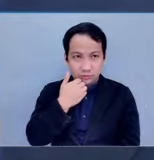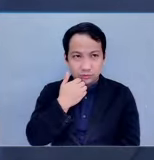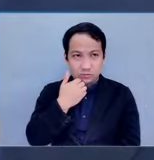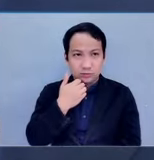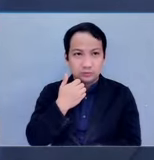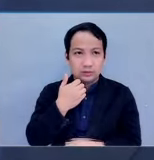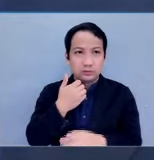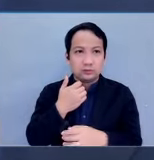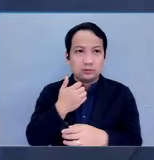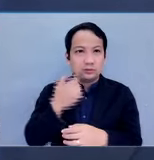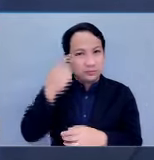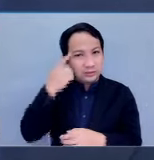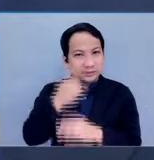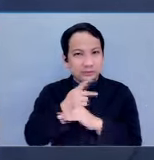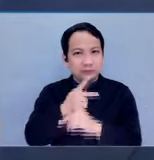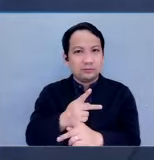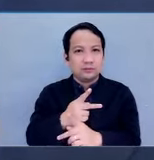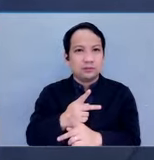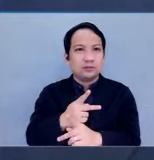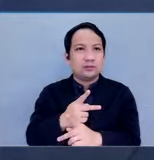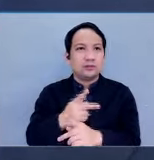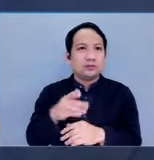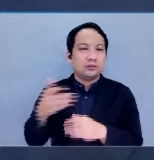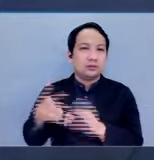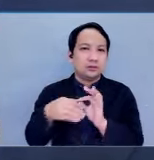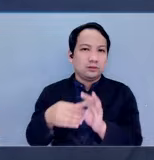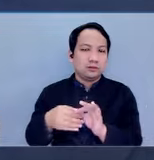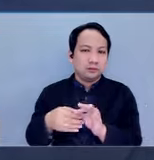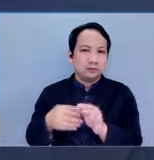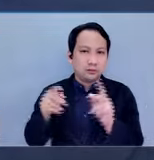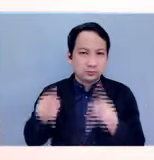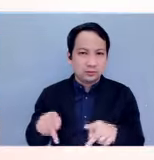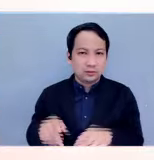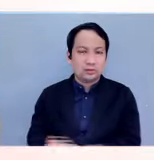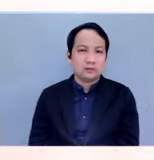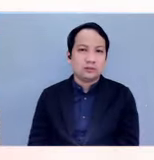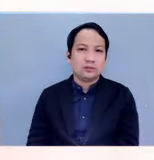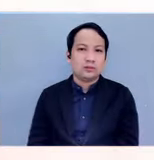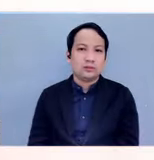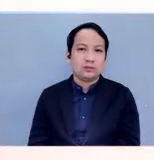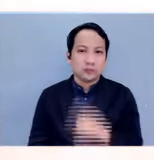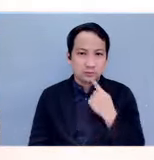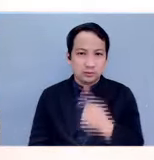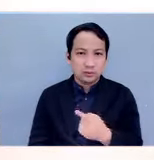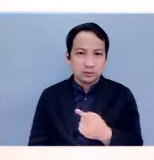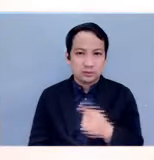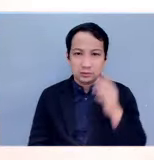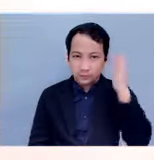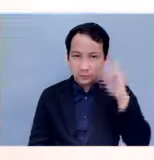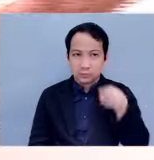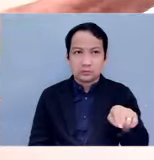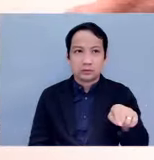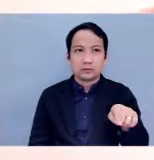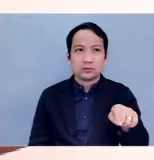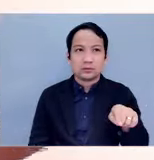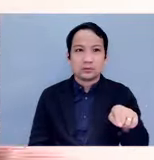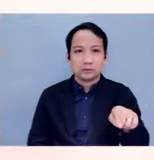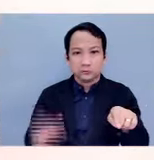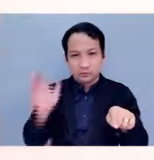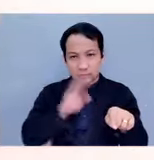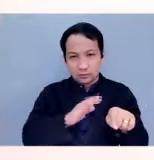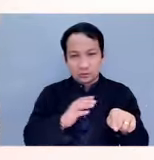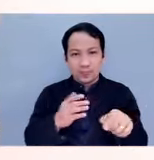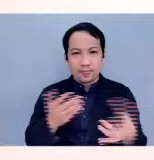to bust sa mga tao. Paniniwala. Dok, yung sinasabi nila, nasira ulo yan, makakasira yan sa ano, di ba?